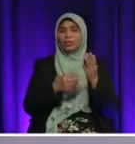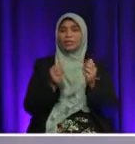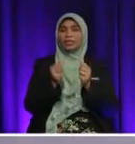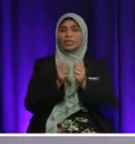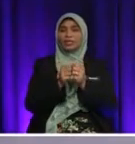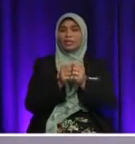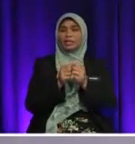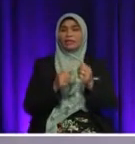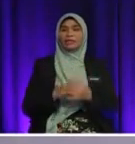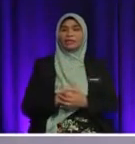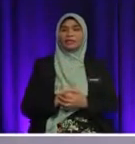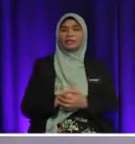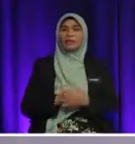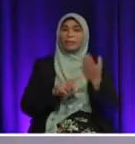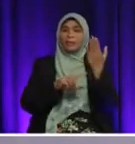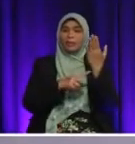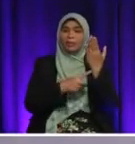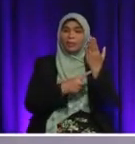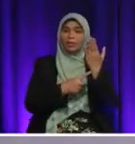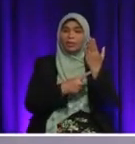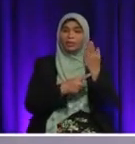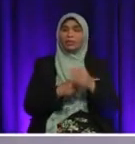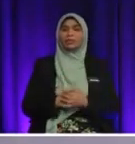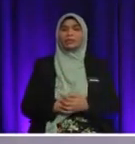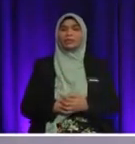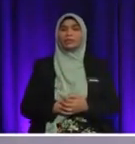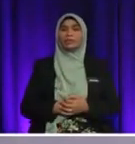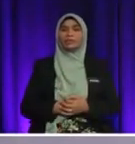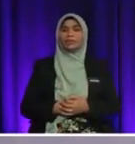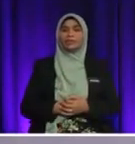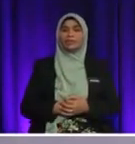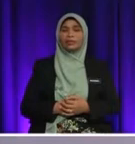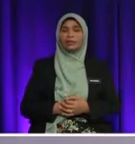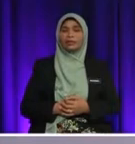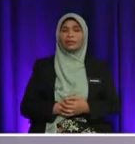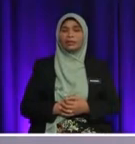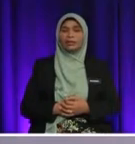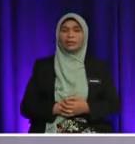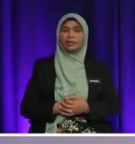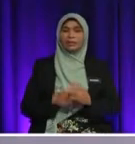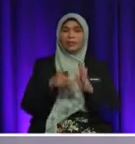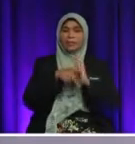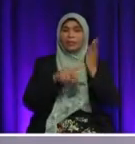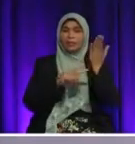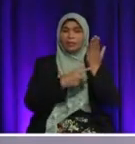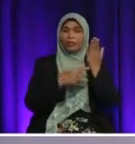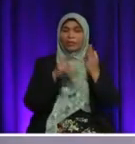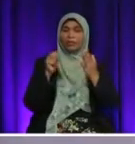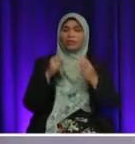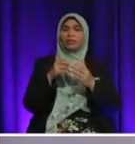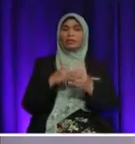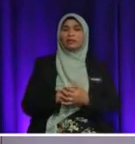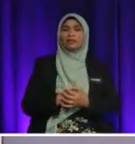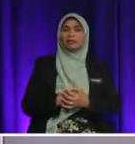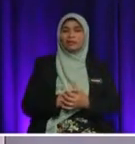dengan permulaan, cikgu. Permulaan. Ya, betul. Ya. Dia bermula nampak dengan tak? Abang Fizi pun fokus.